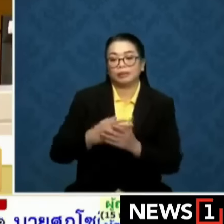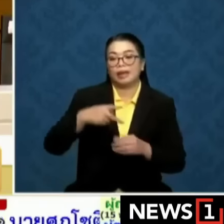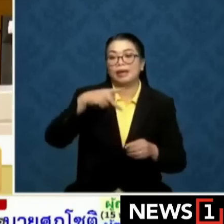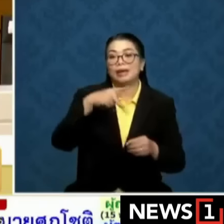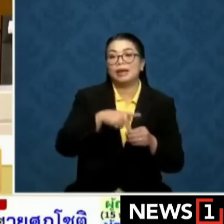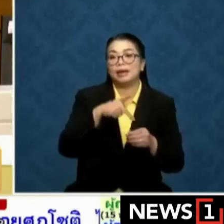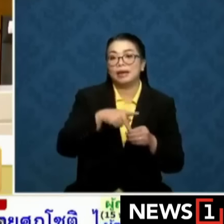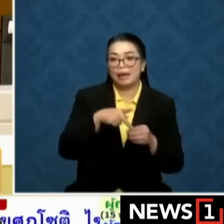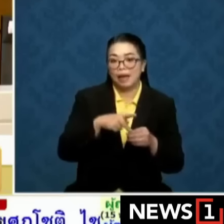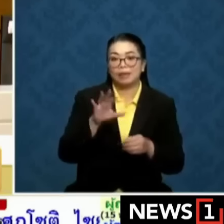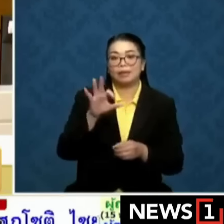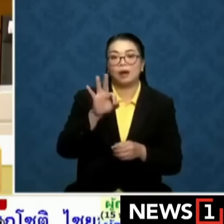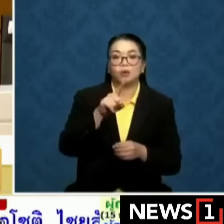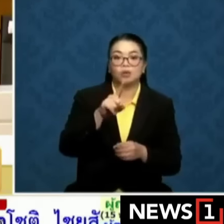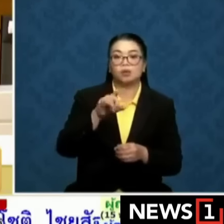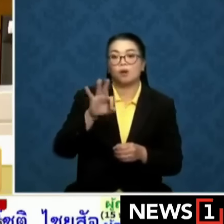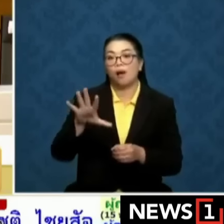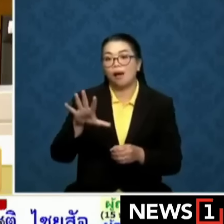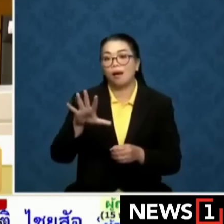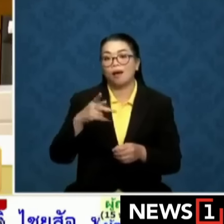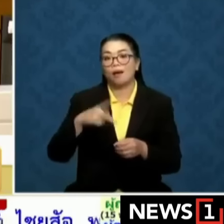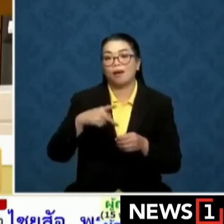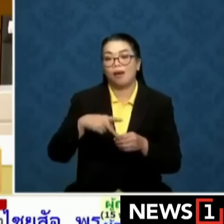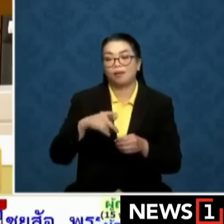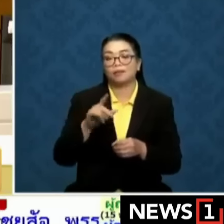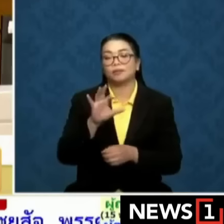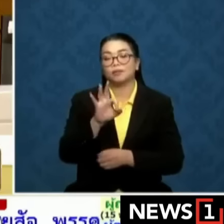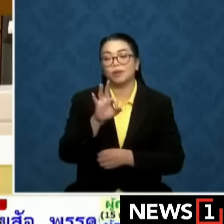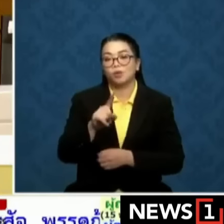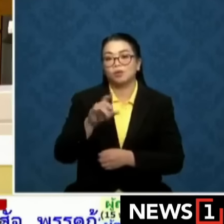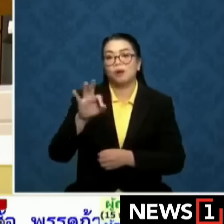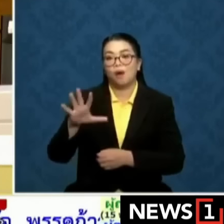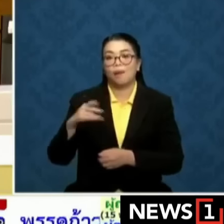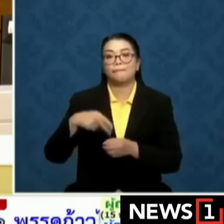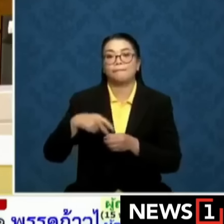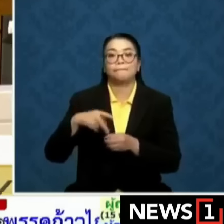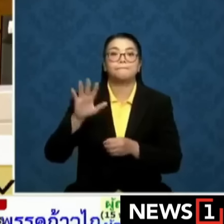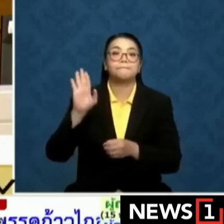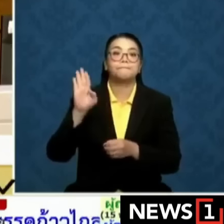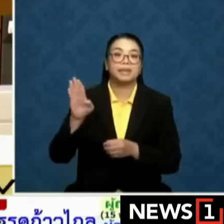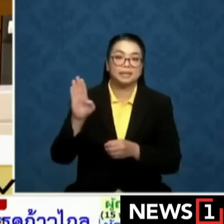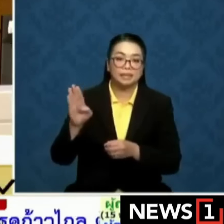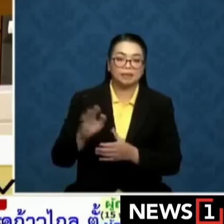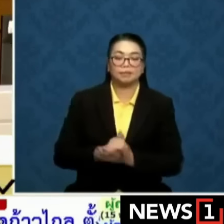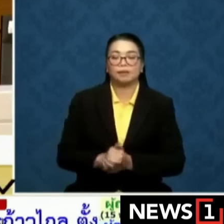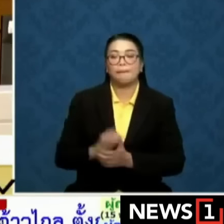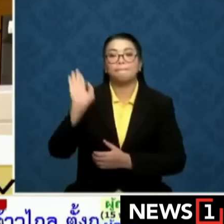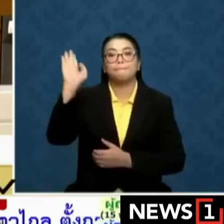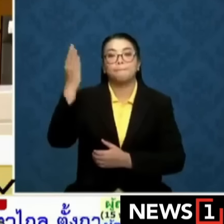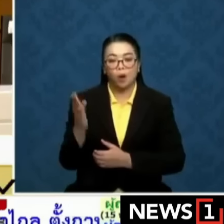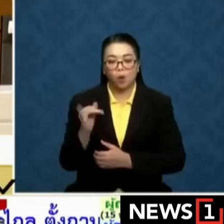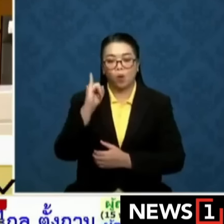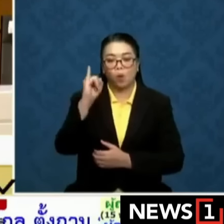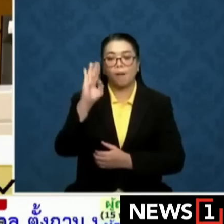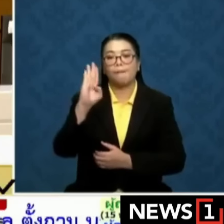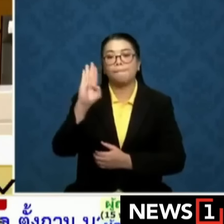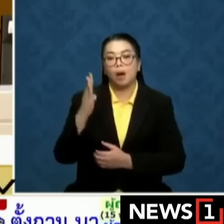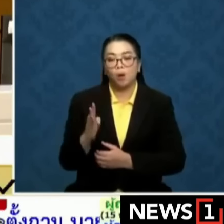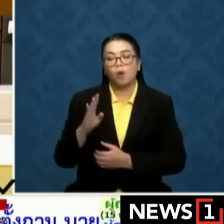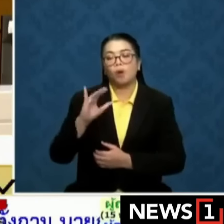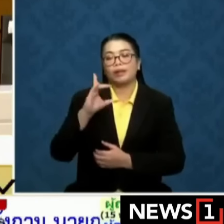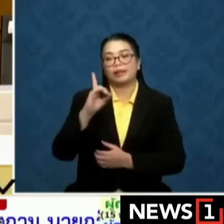าวก็ยังอยู่ปัจจุบันเนี่ยเอทานอลผสมกับไบโอดีเซลแพงกว่าน้ำมันอย่างเดียวทำให้เราต้องเอาของแพงมาผสมกับของถูกเพรา